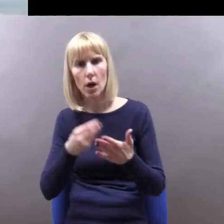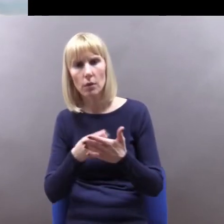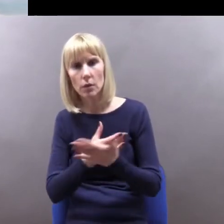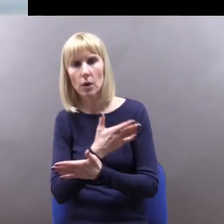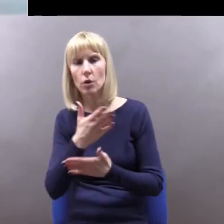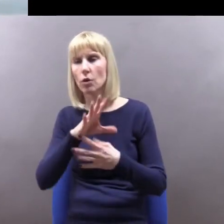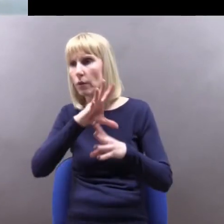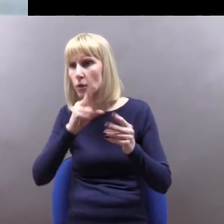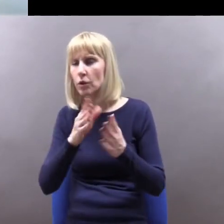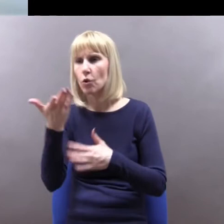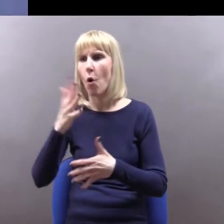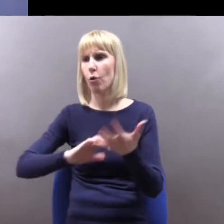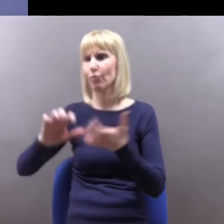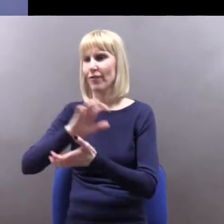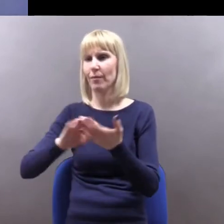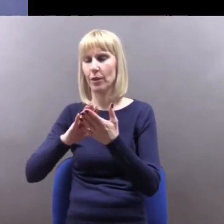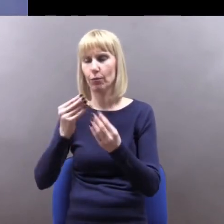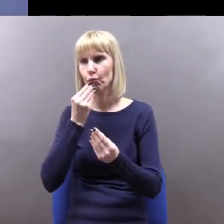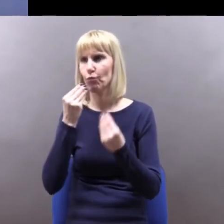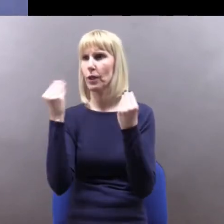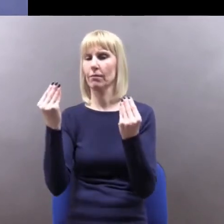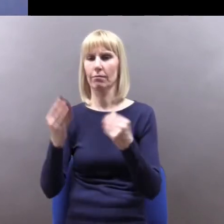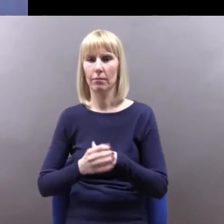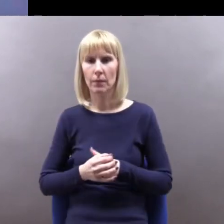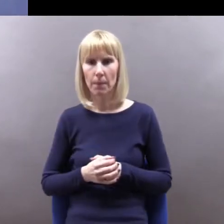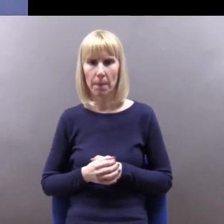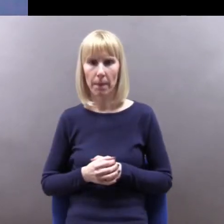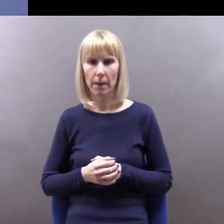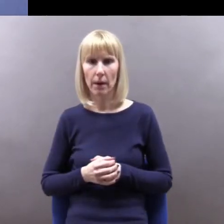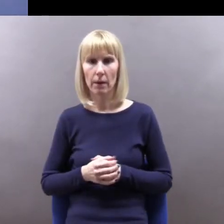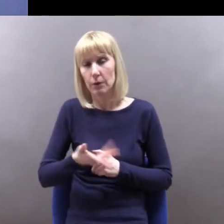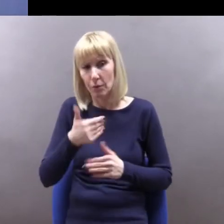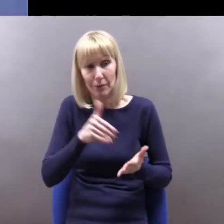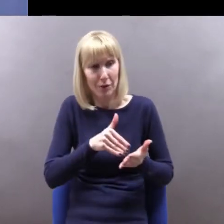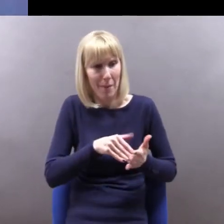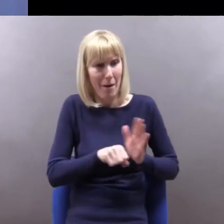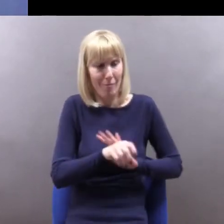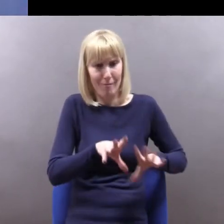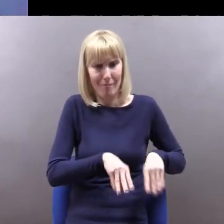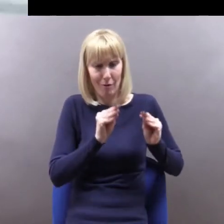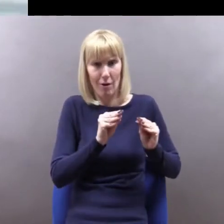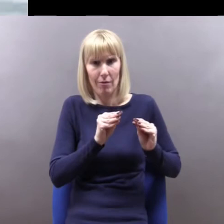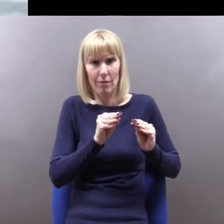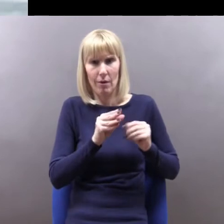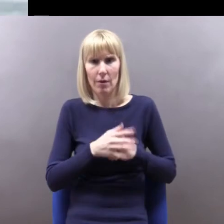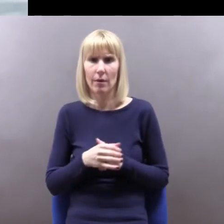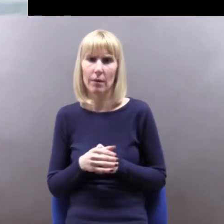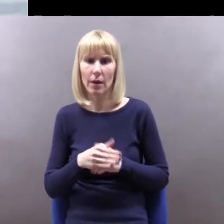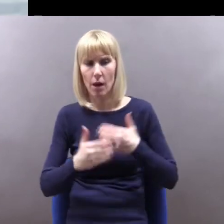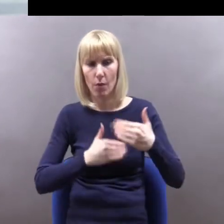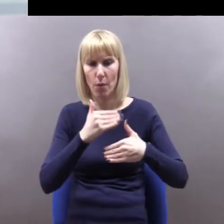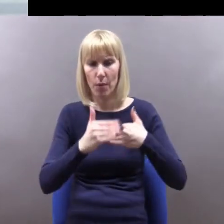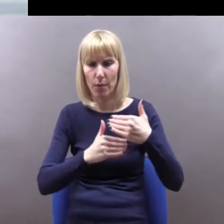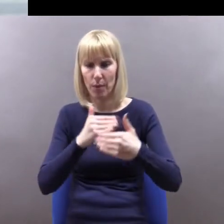świat będzie cudowny, no. No tak, dobrze, no dobrze mówisz właśnie, bo to trzeba od zarodka, że tak powiem. No to musi być proces. Od